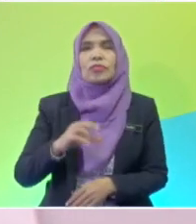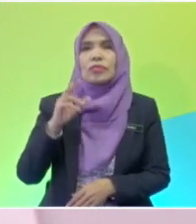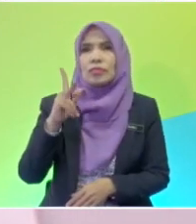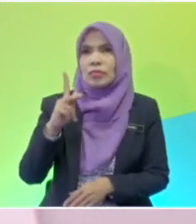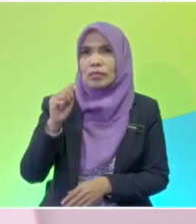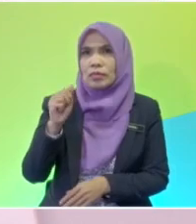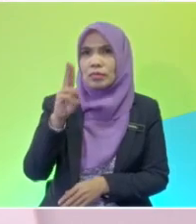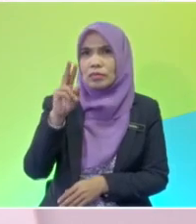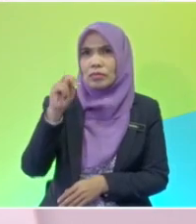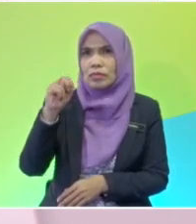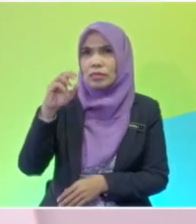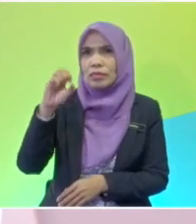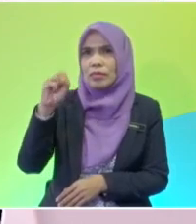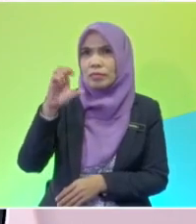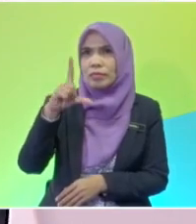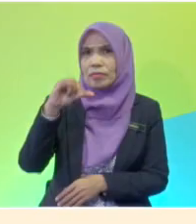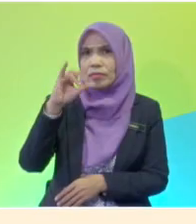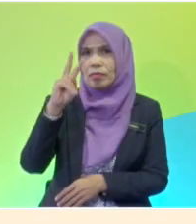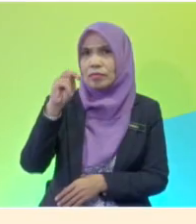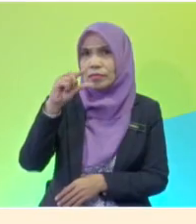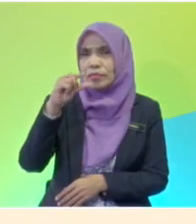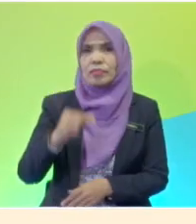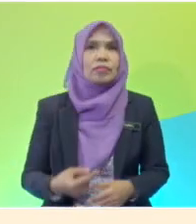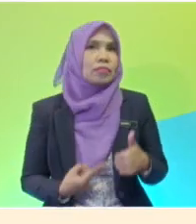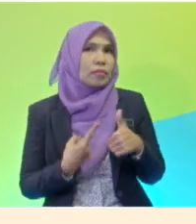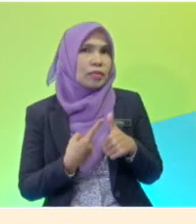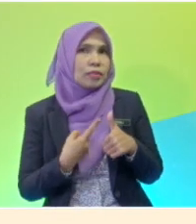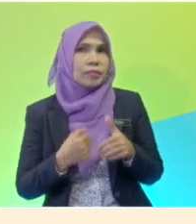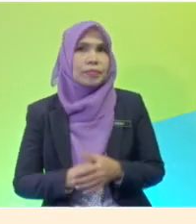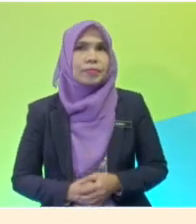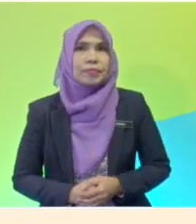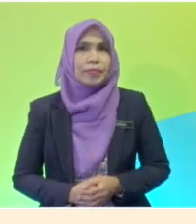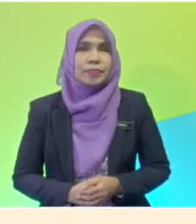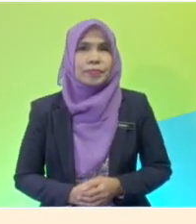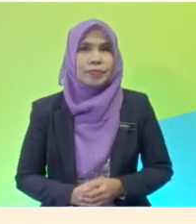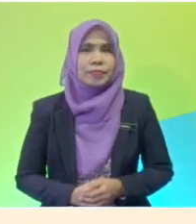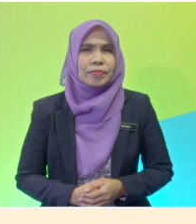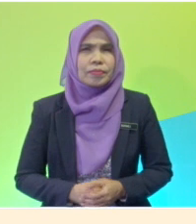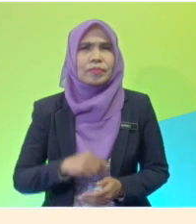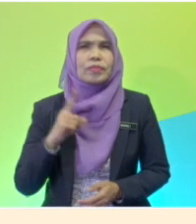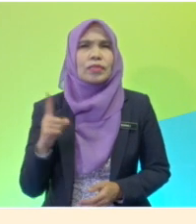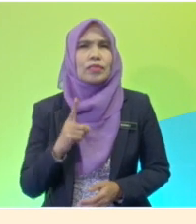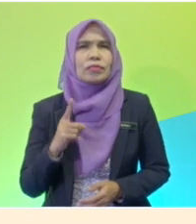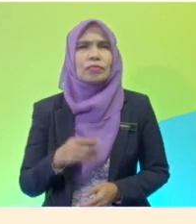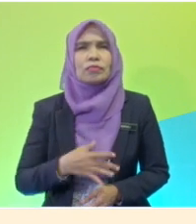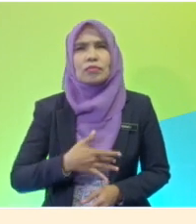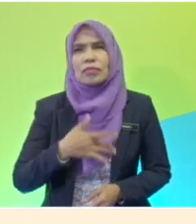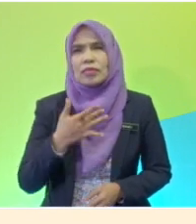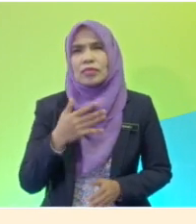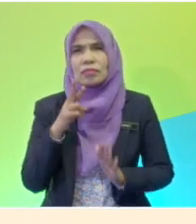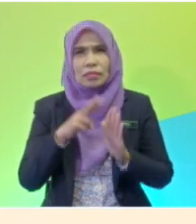oke yang pertama kritik dari tinggi dia sering merasa rendah diri